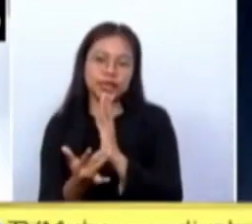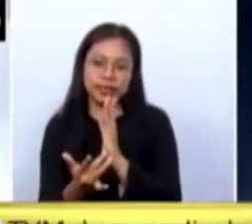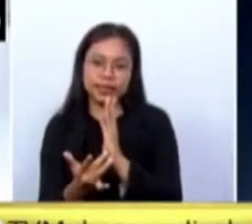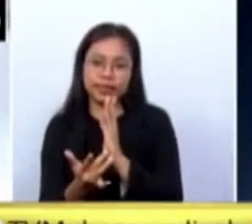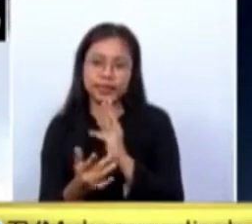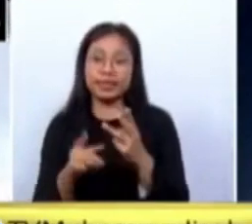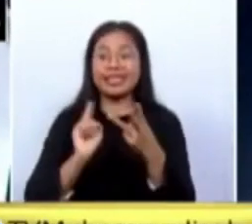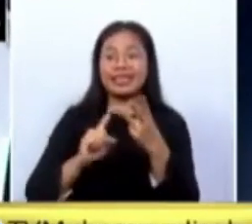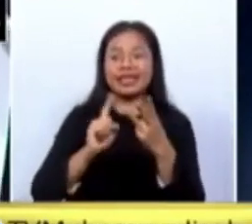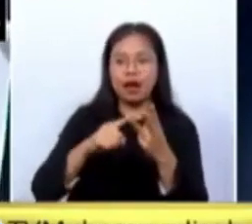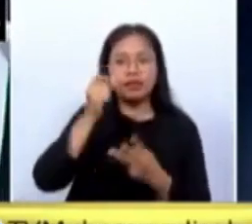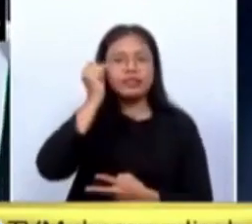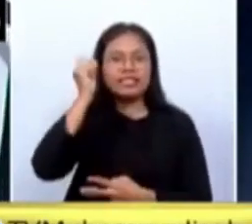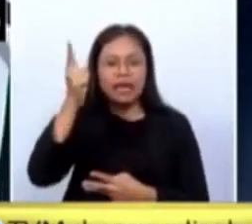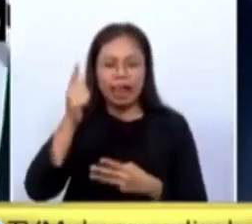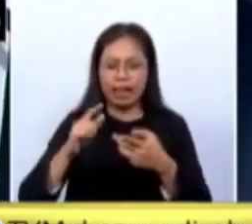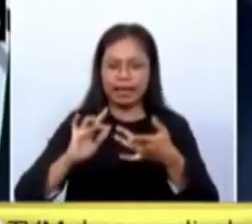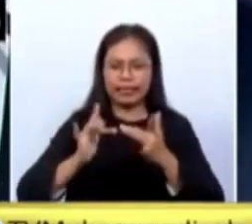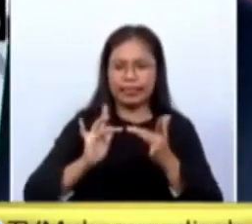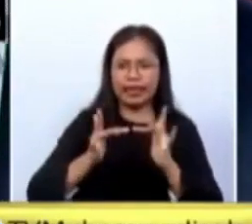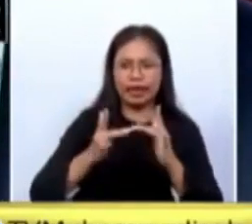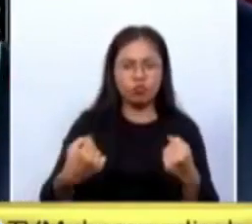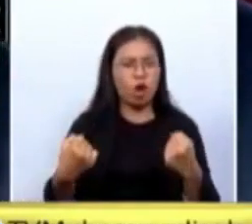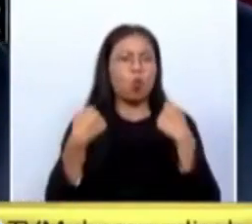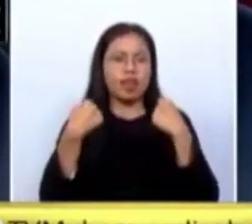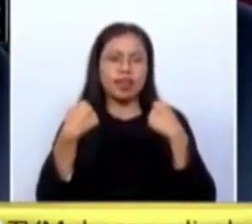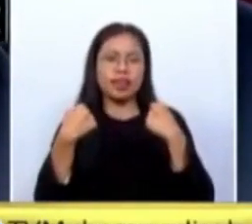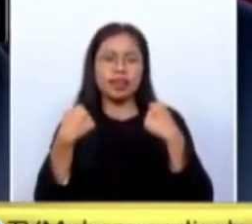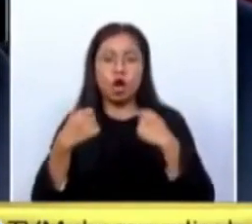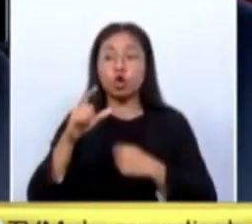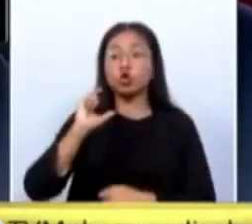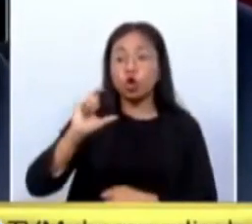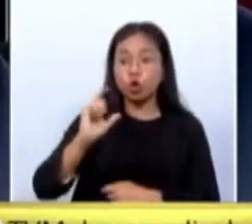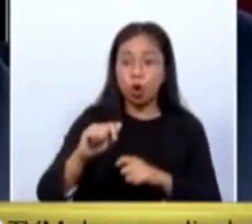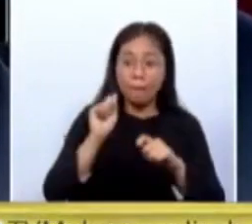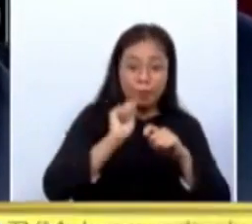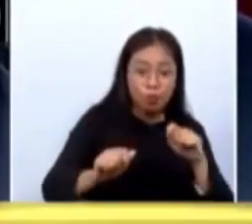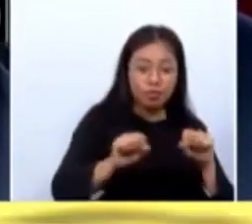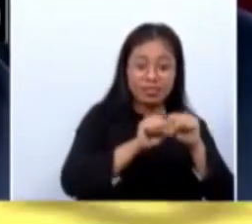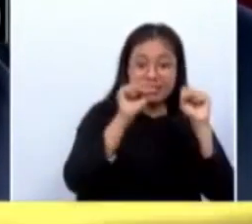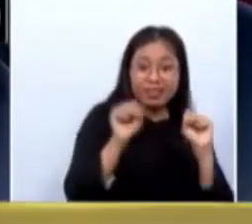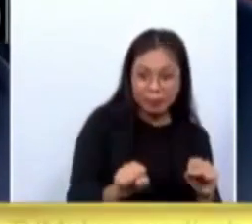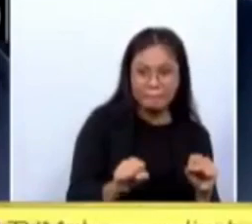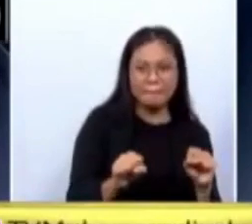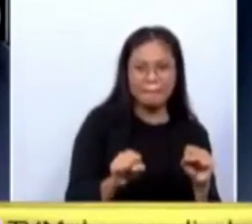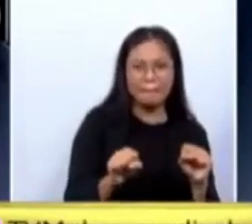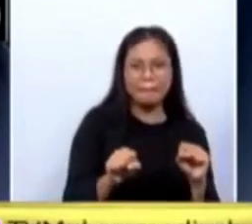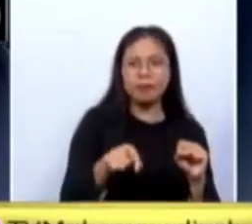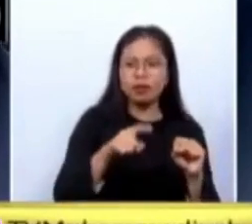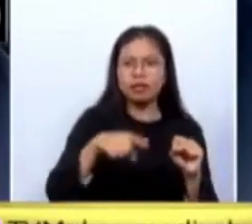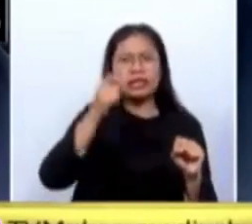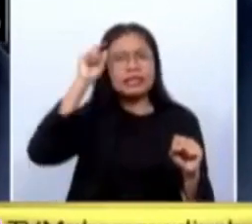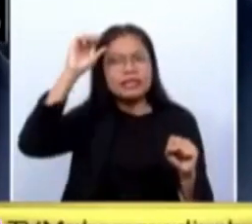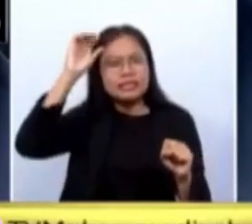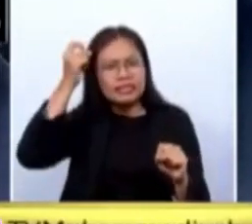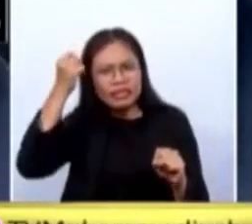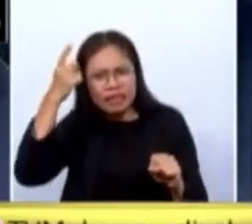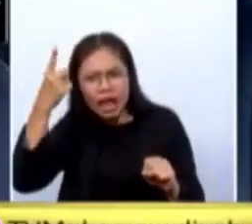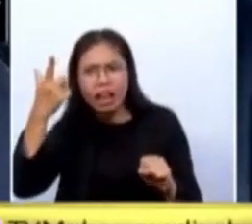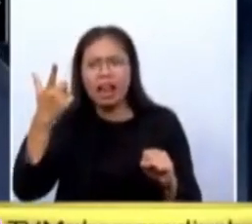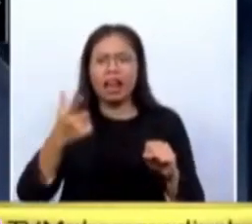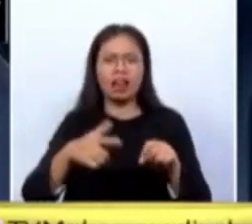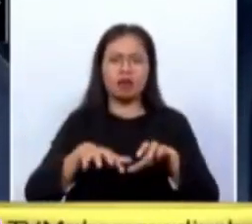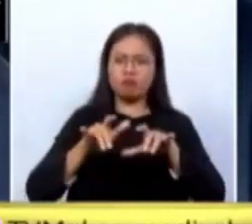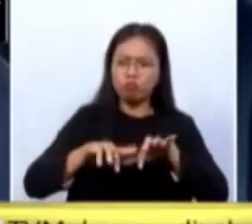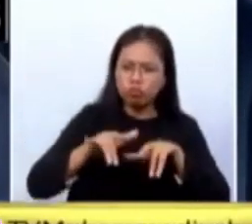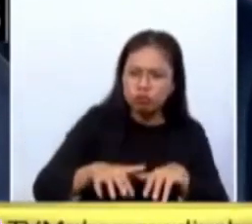tinggi Maka kalau kita kemudian membuat satu sistem infrastruktur yang bagus jangan dikorupsi ini